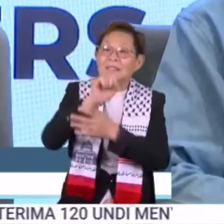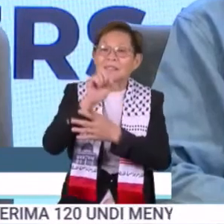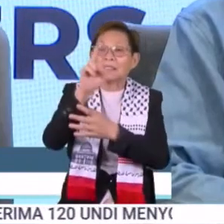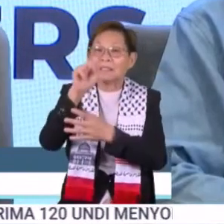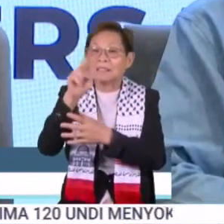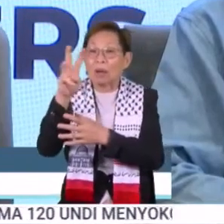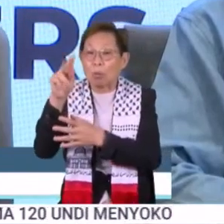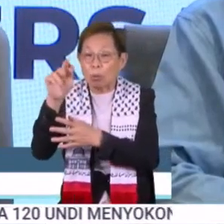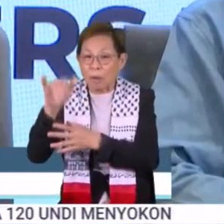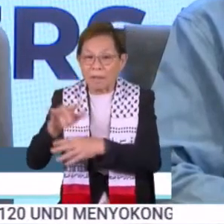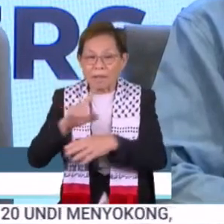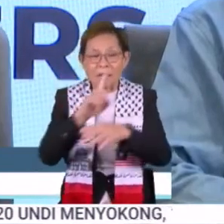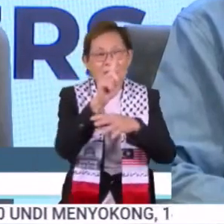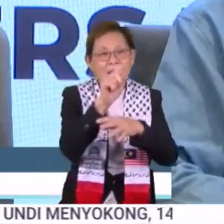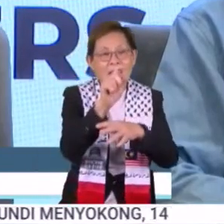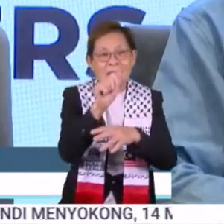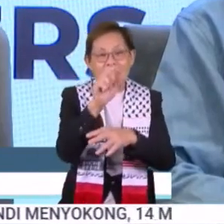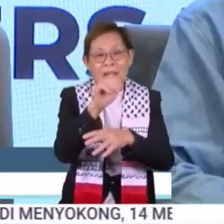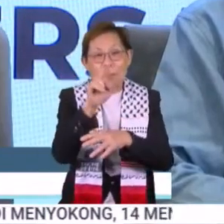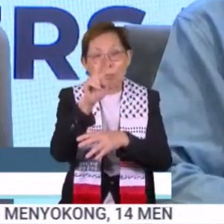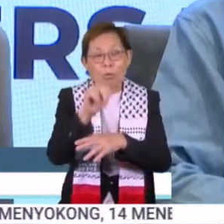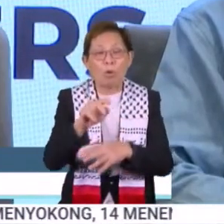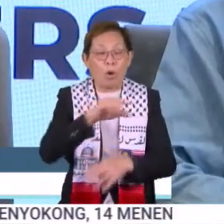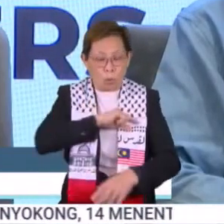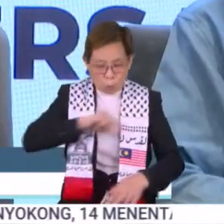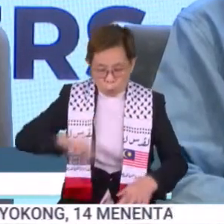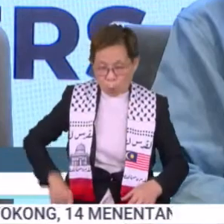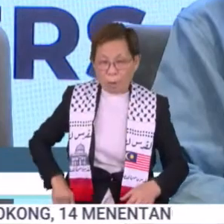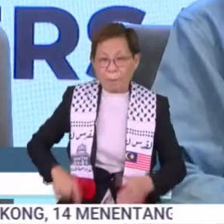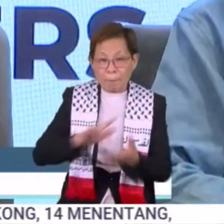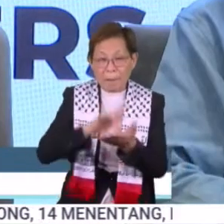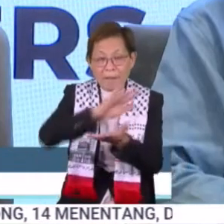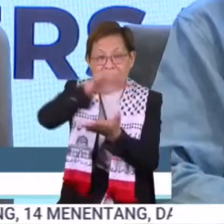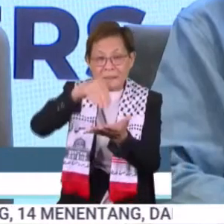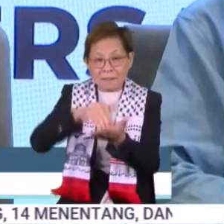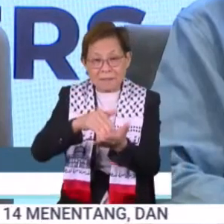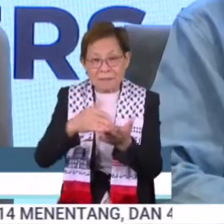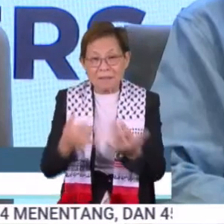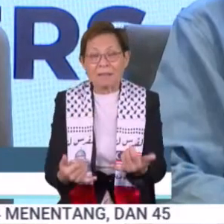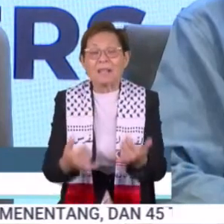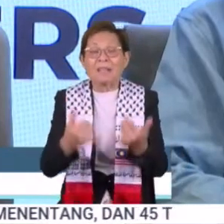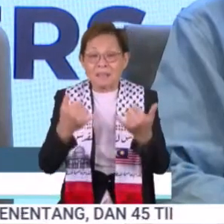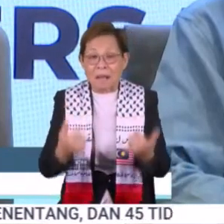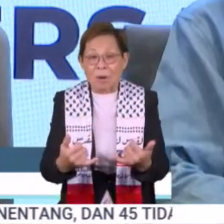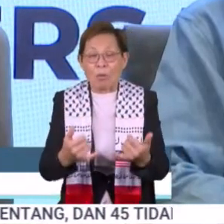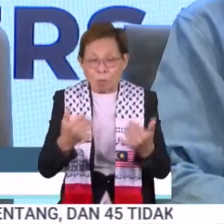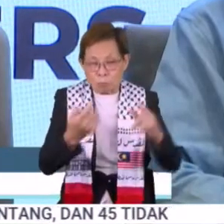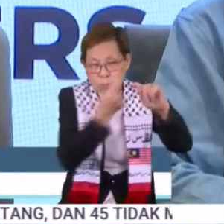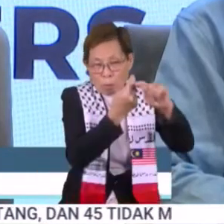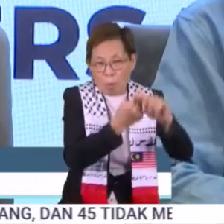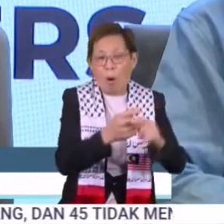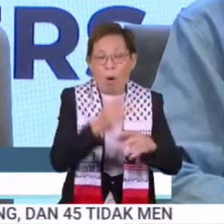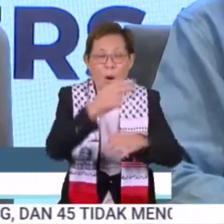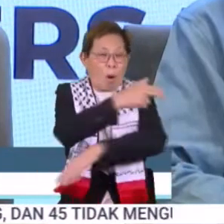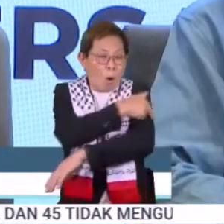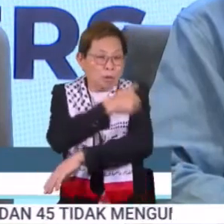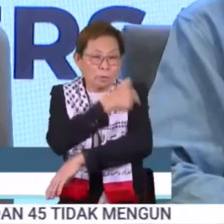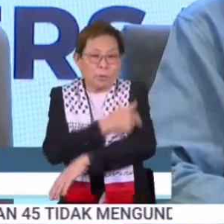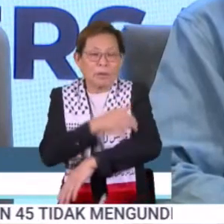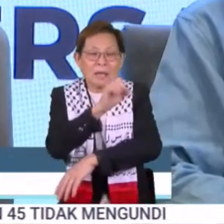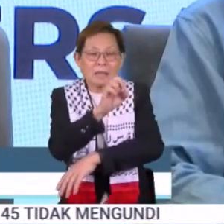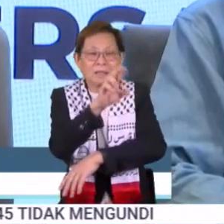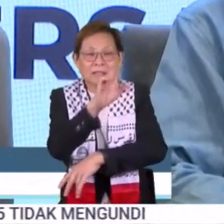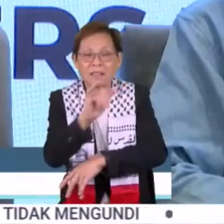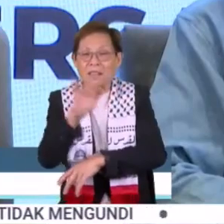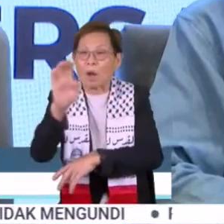Center di Jalan Sultan nazrin Shah yang sedang dalam pembinaan manakala Hospital ser botani baru